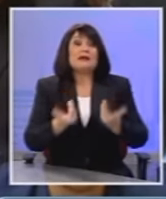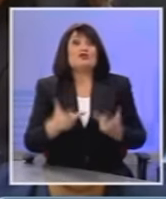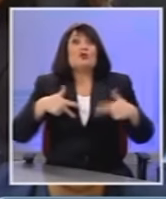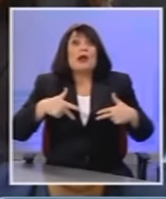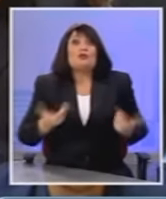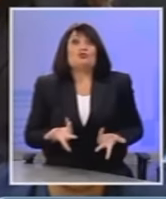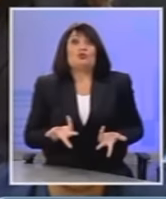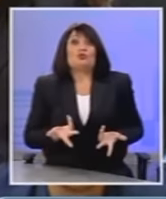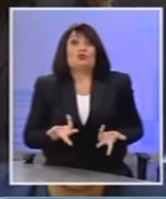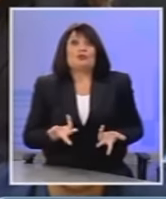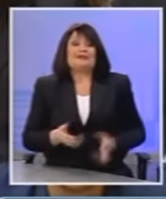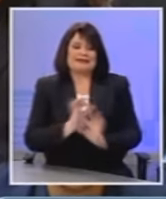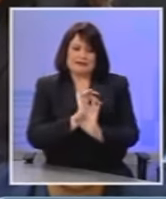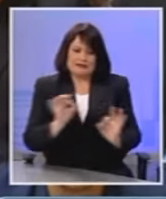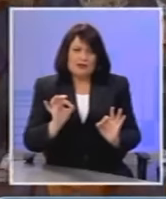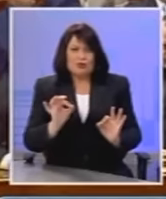δεδομένο